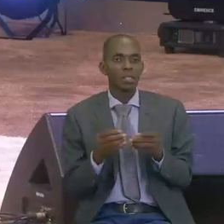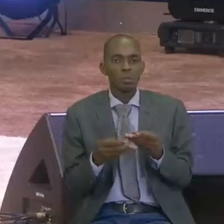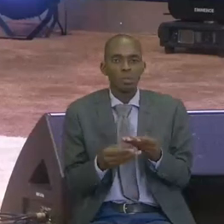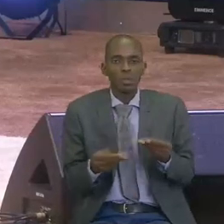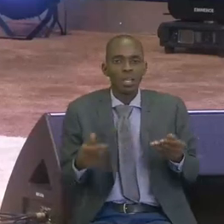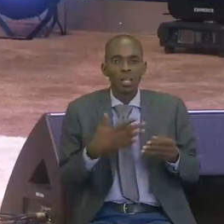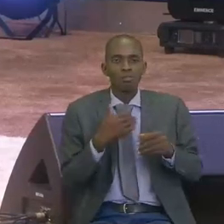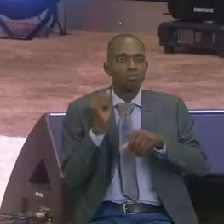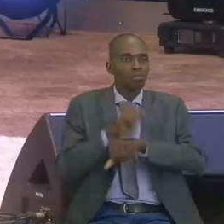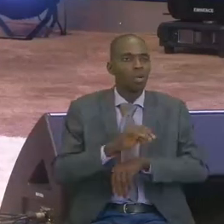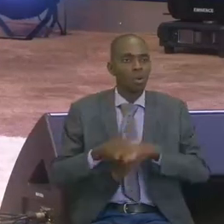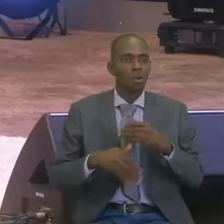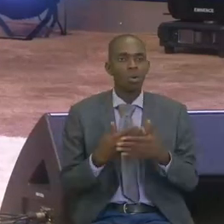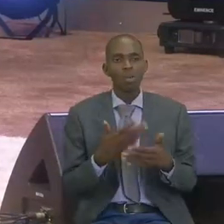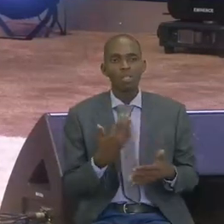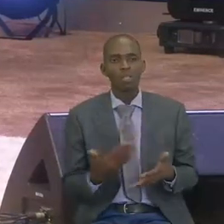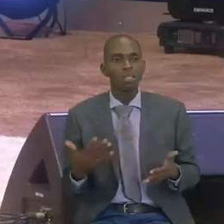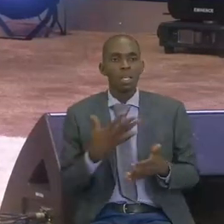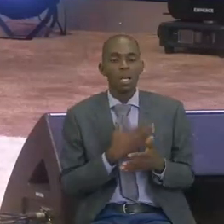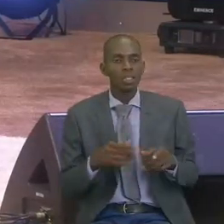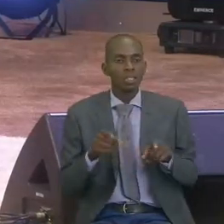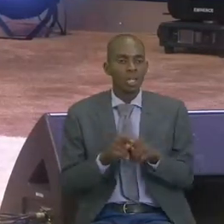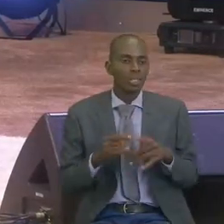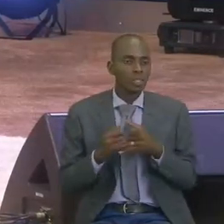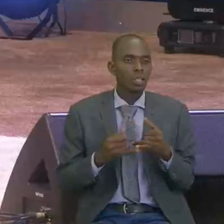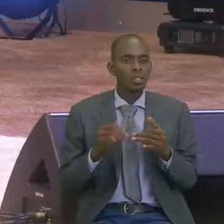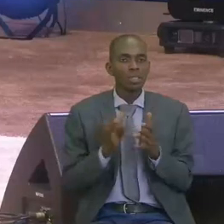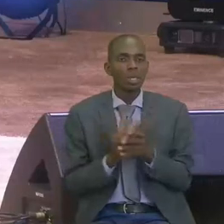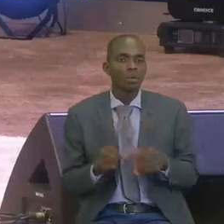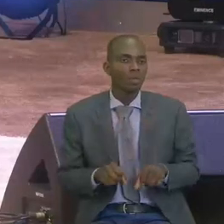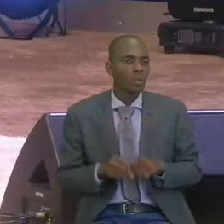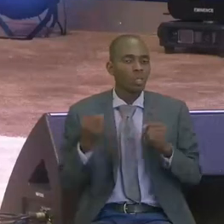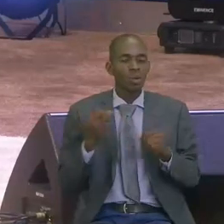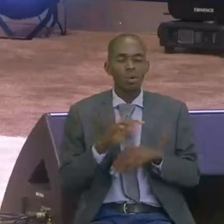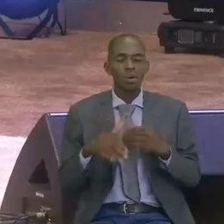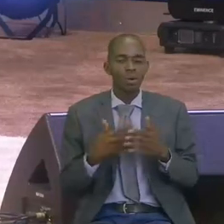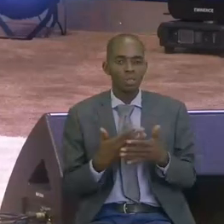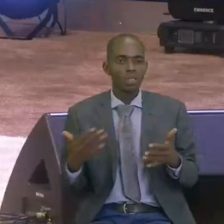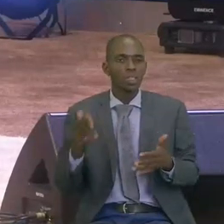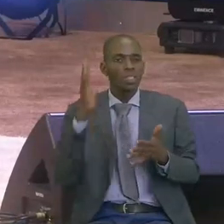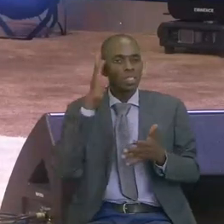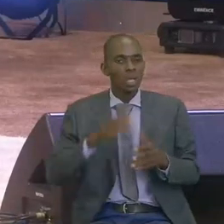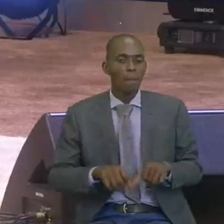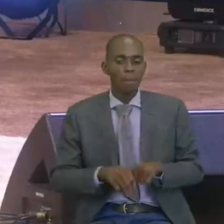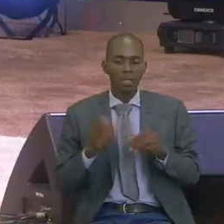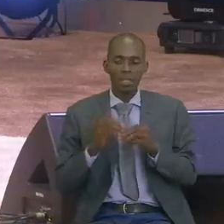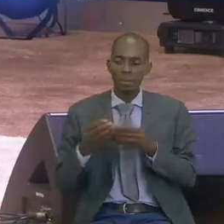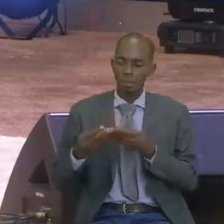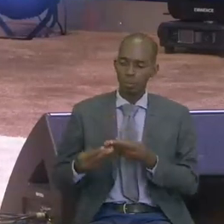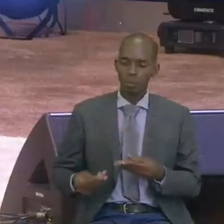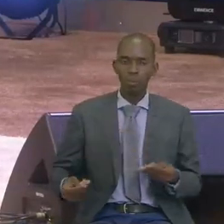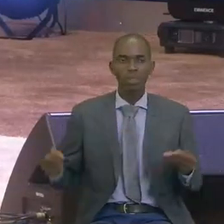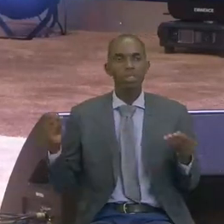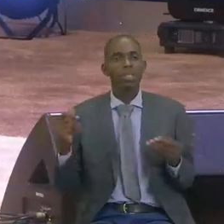et rompra tout, comme le fer qui met tout en pièces. Nous allons voir